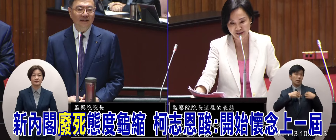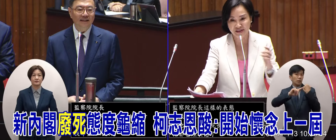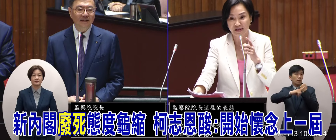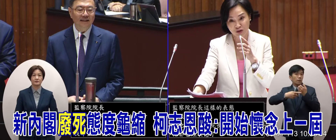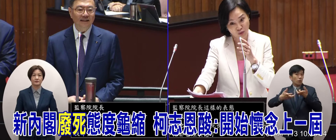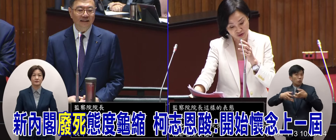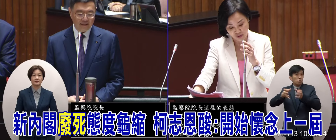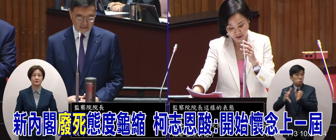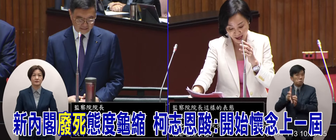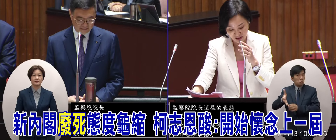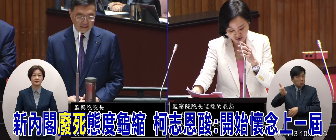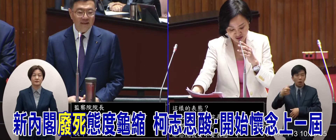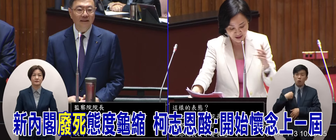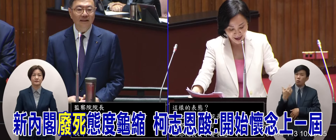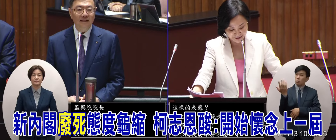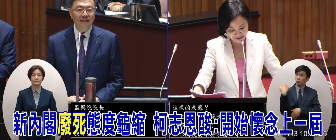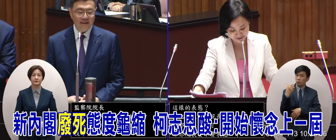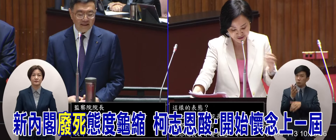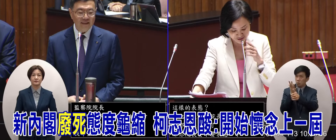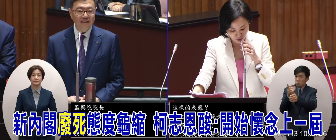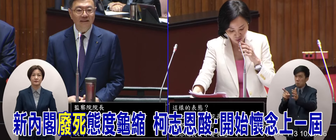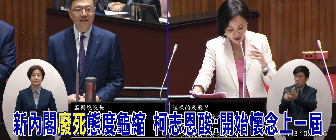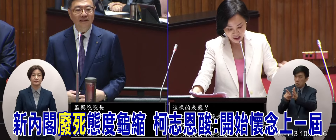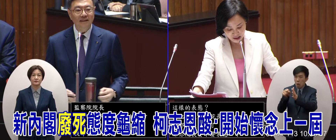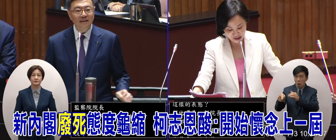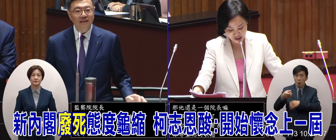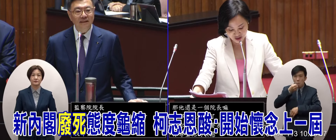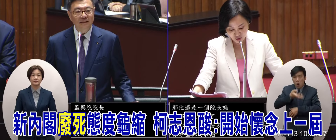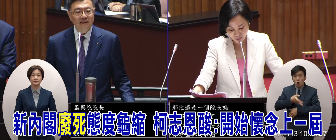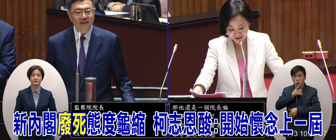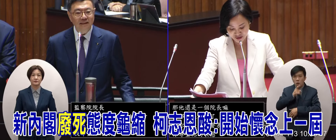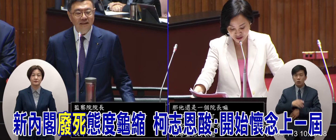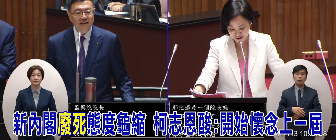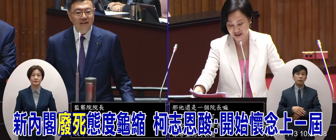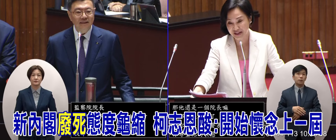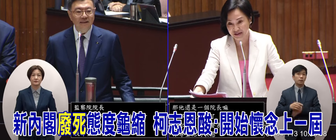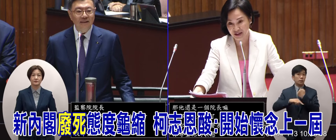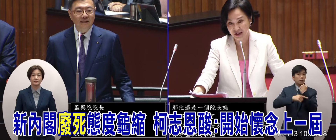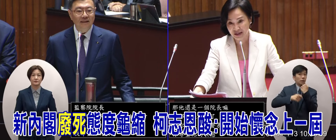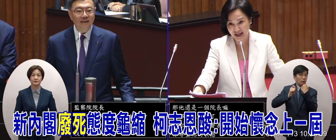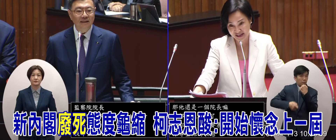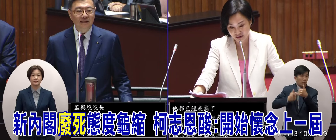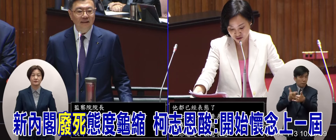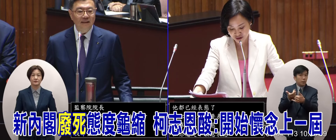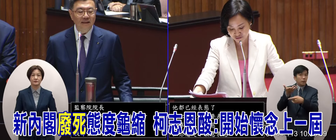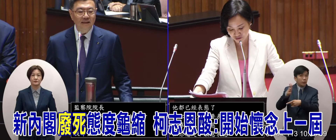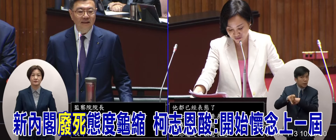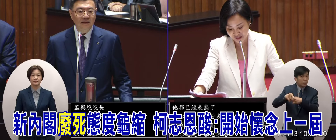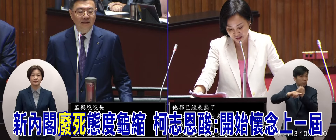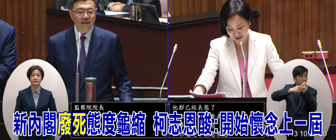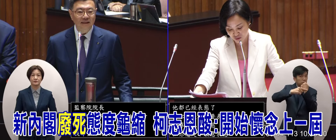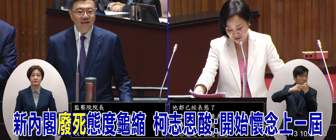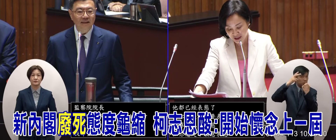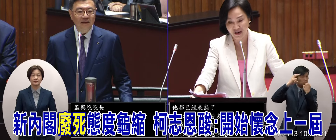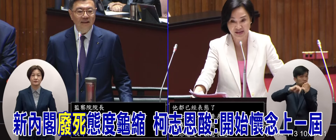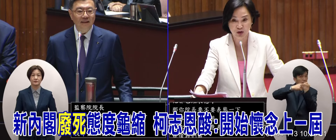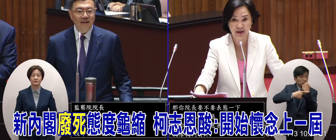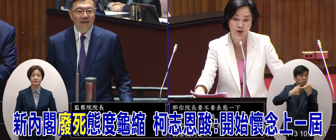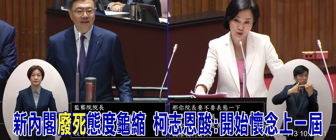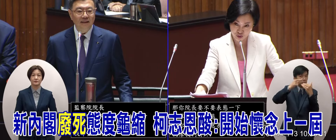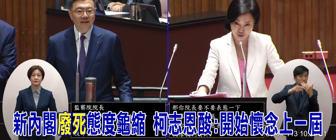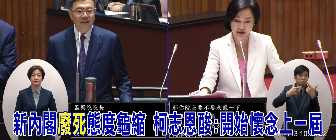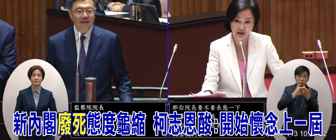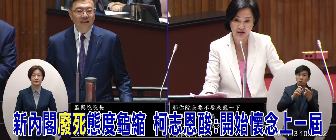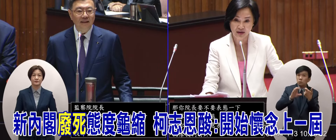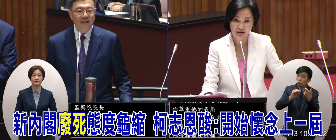他在之前也是我质询他的，之前他也曾经讲过，死刑规定是合宪的，那是否废死应该由立法机